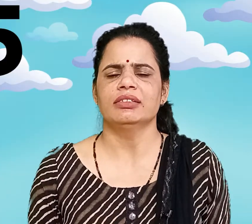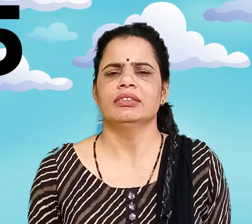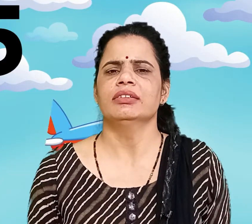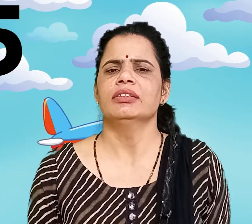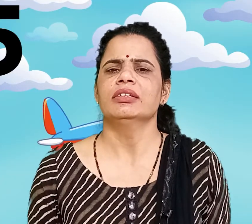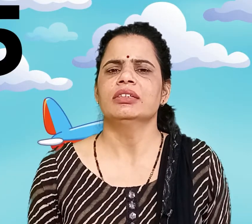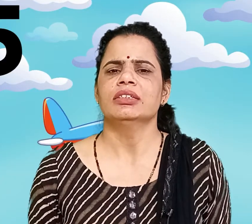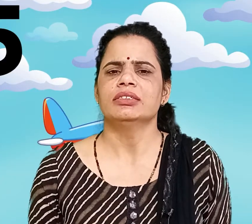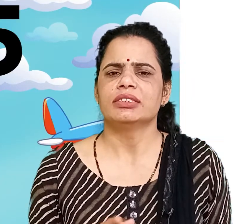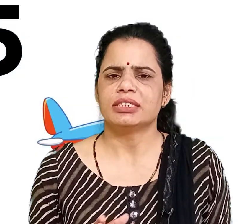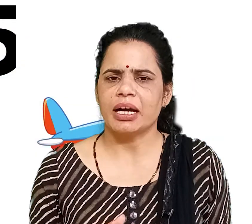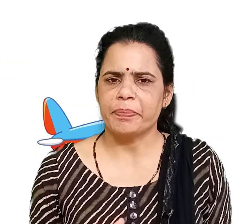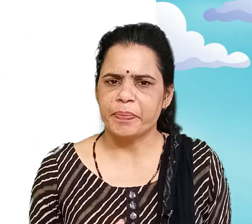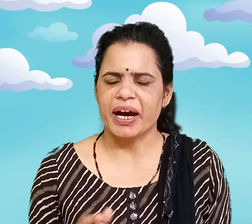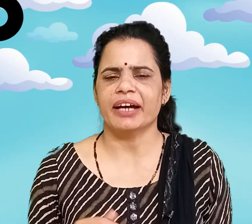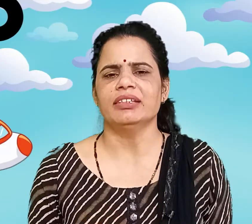55,